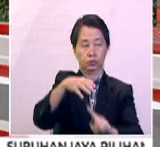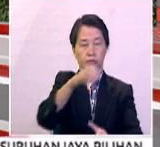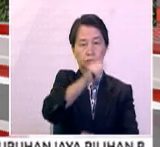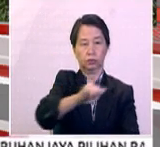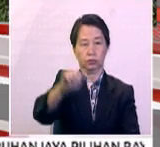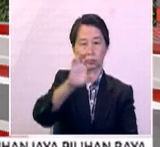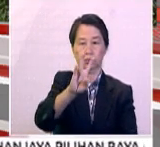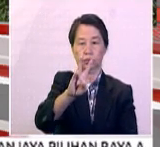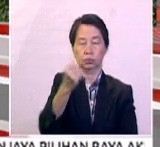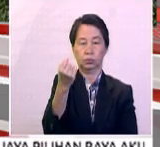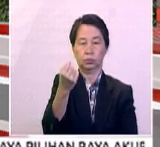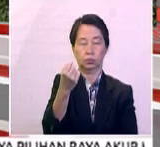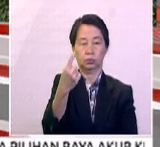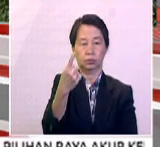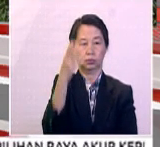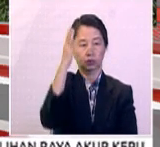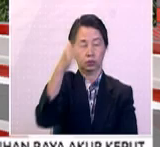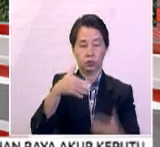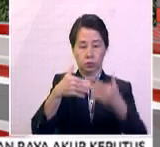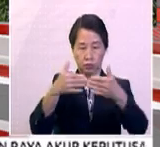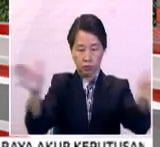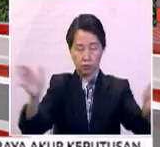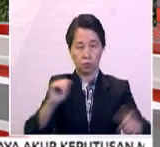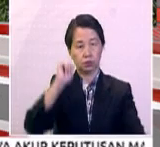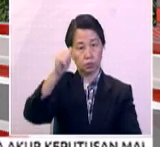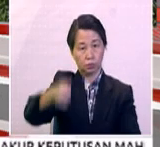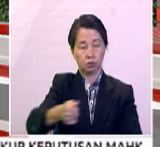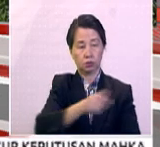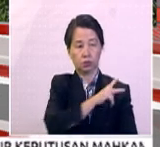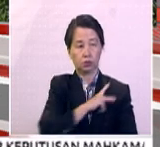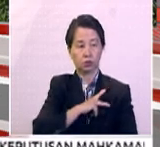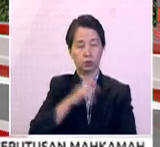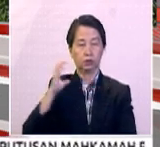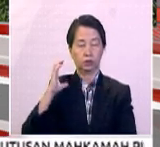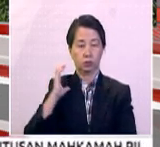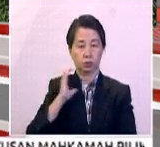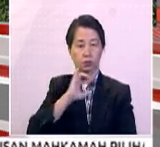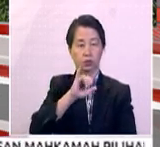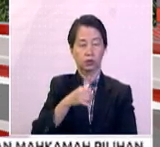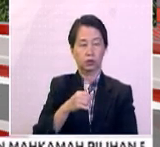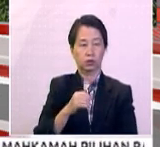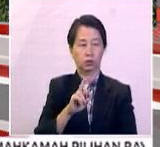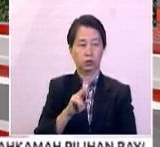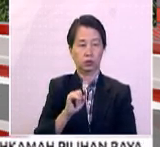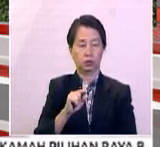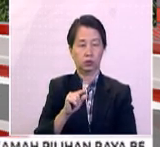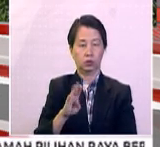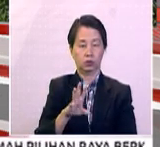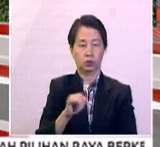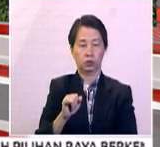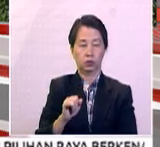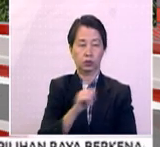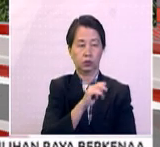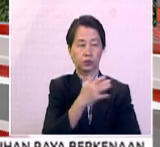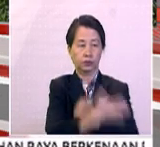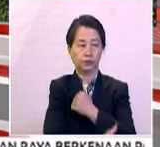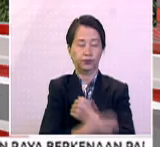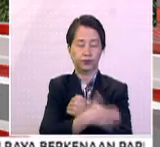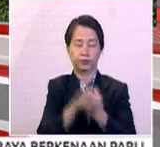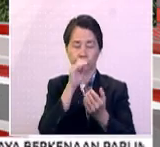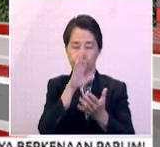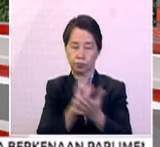Rugby 7 sebelah yang akan membuka tirainya esok. Ketua jurulatih skuad rugby bawah 18 tahun negara, Wan Nur Syahmi Wan Daud,